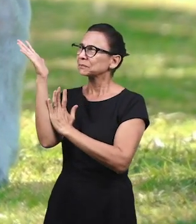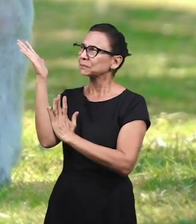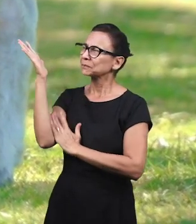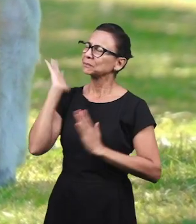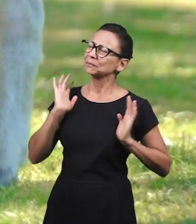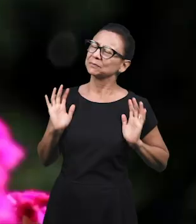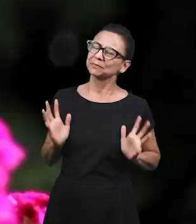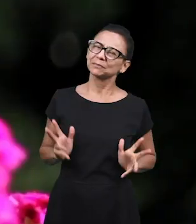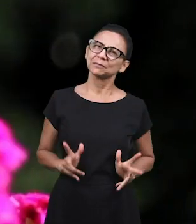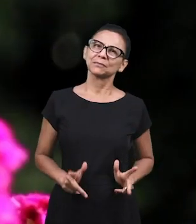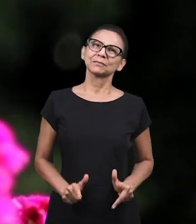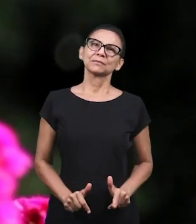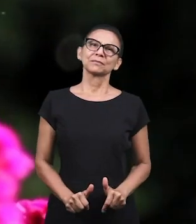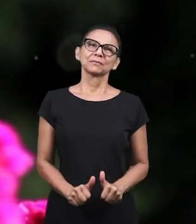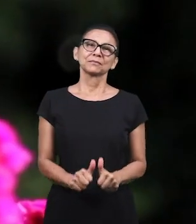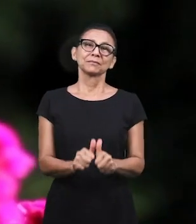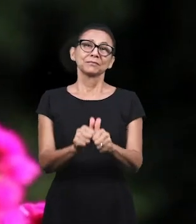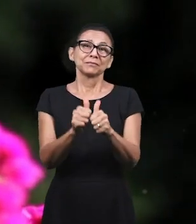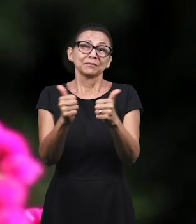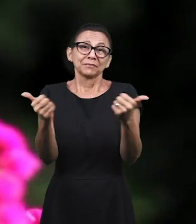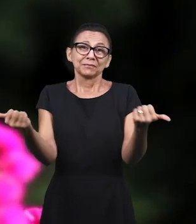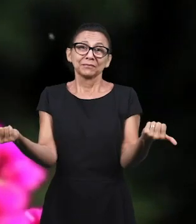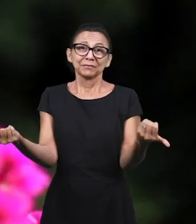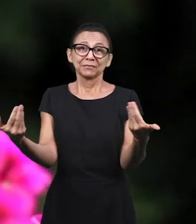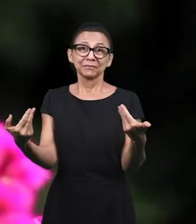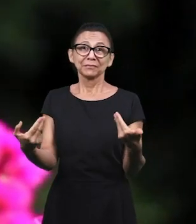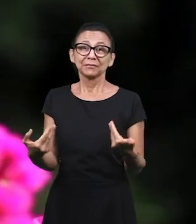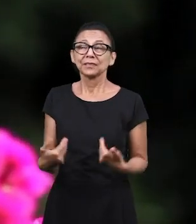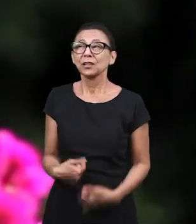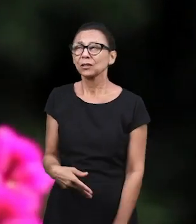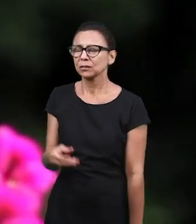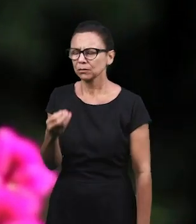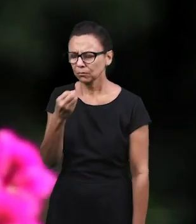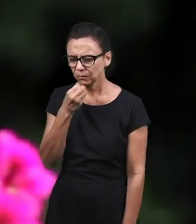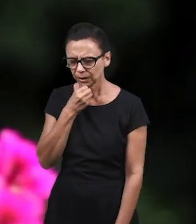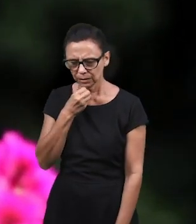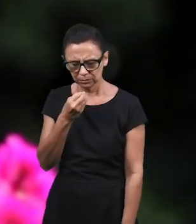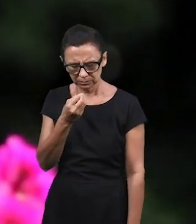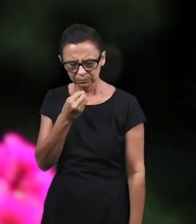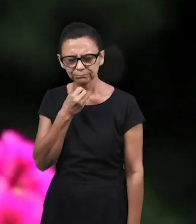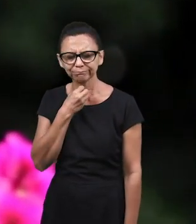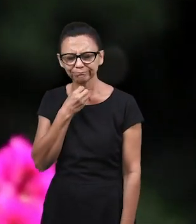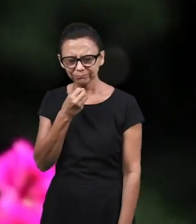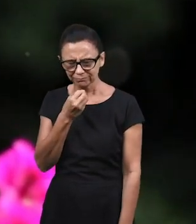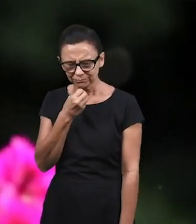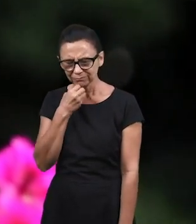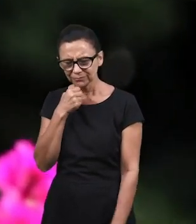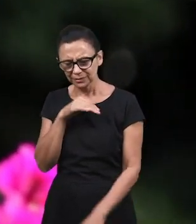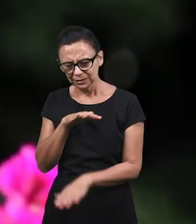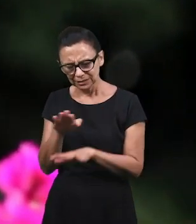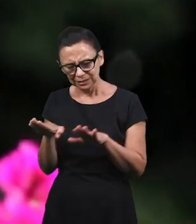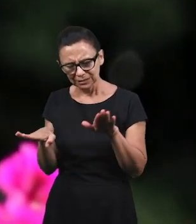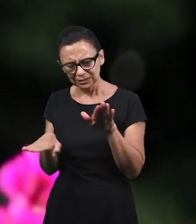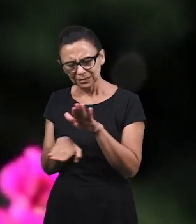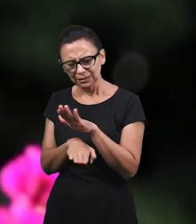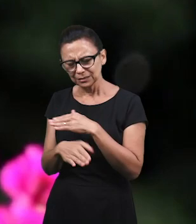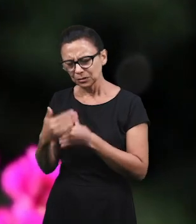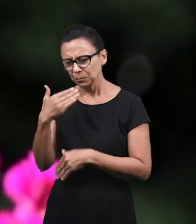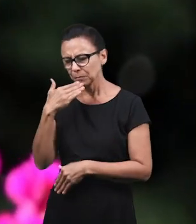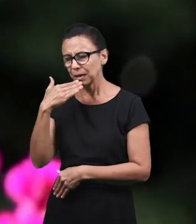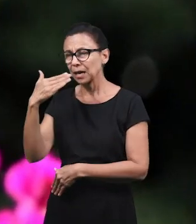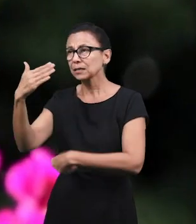carmesim. Tão frágil, tão pequeno sou, cuida